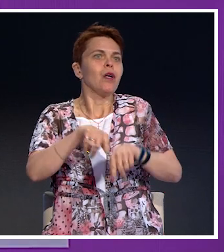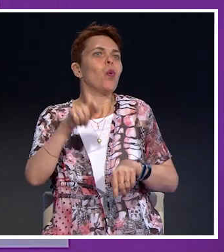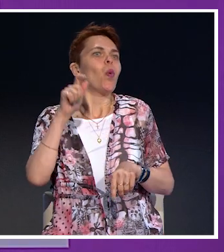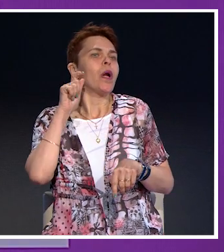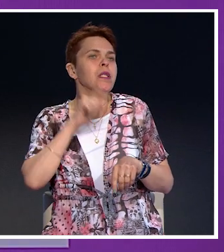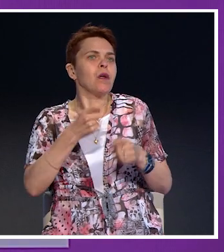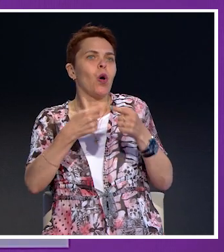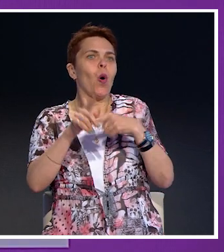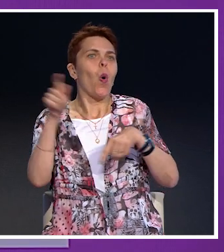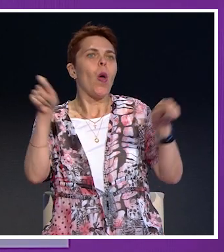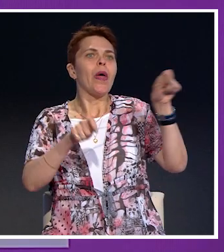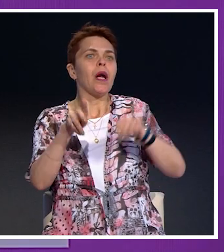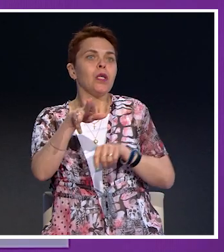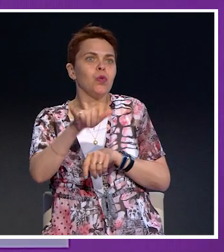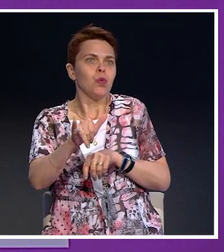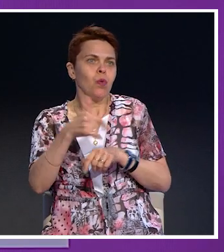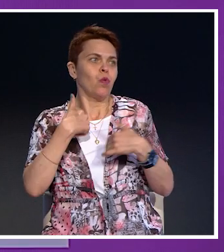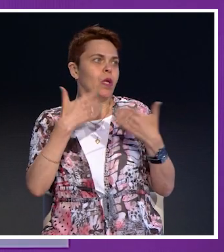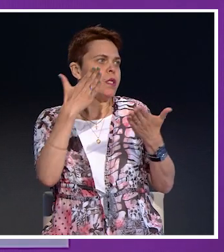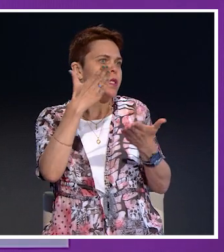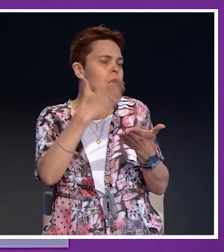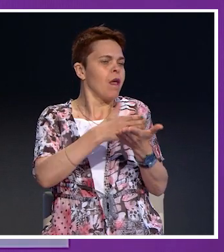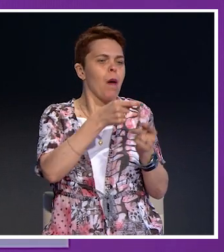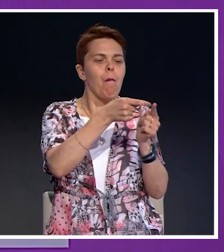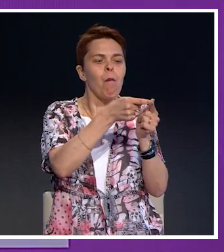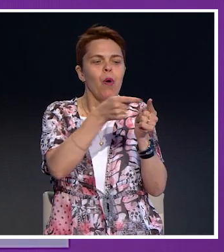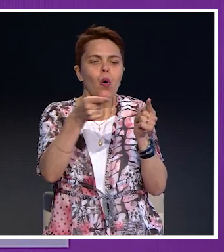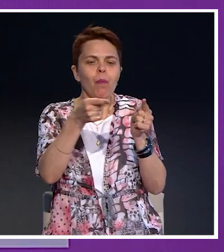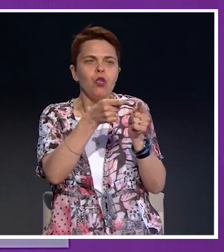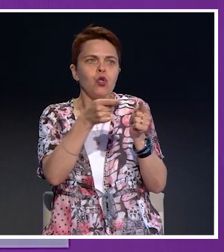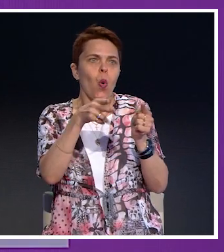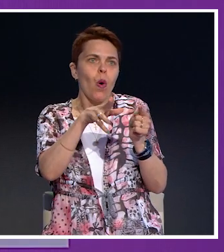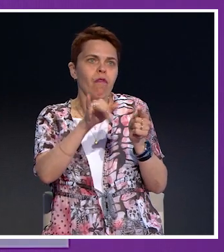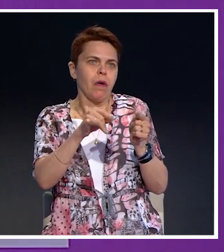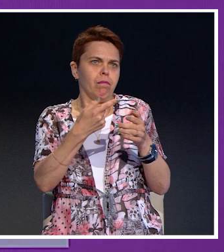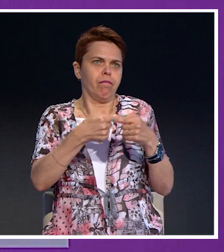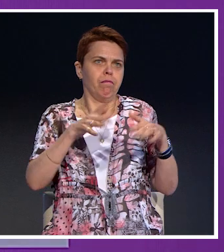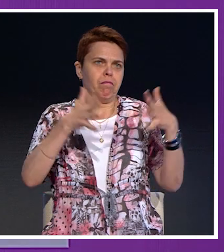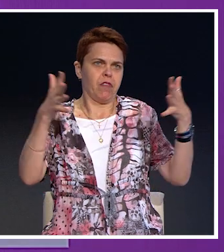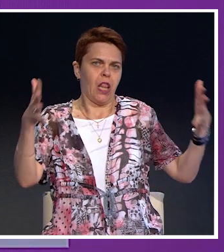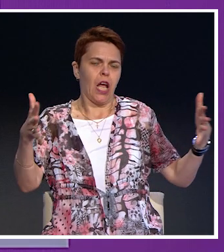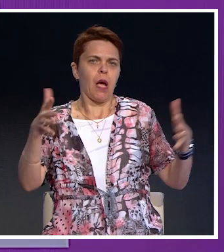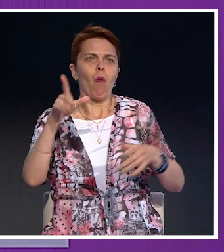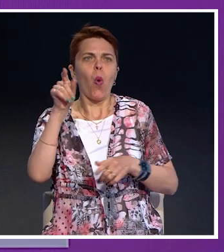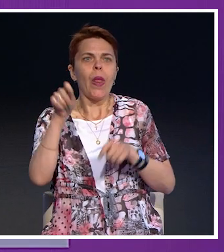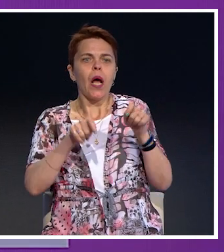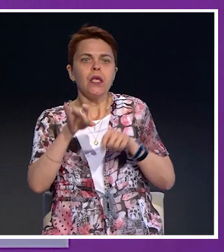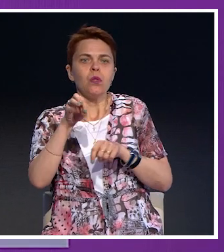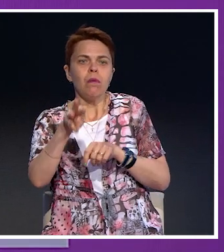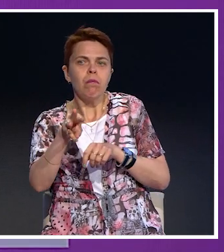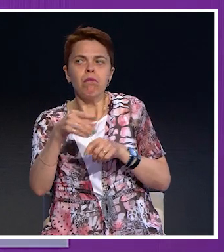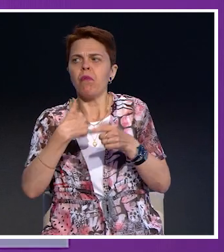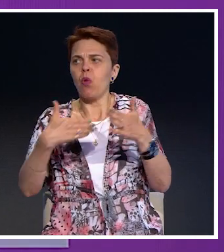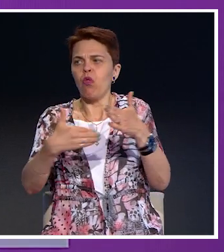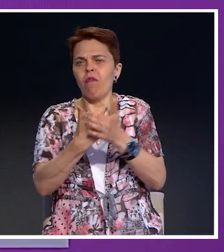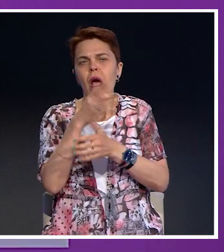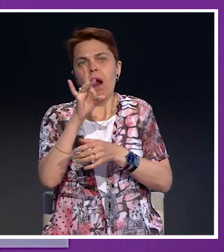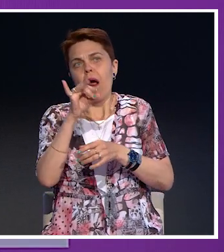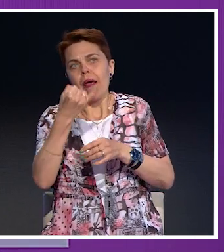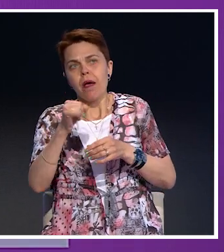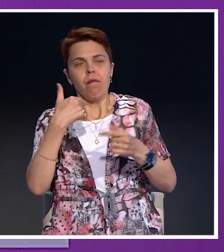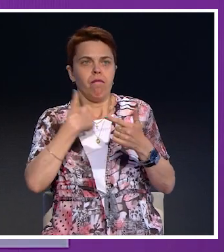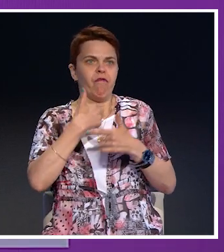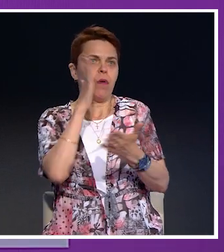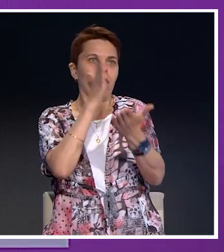Українського жіночого конгресу. Фактично, він у нас є сьогодні проміжковим перед Великим конгресом. І, звичайно, ми його в нових реаліях